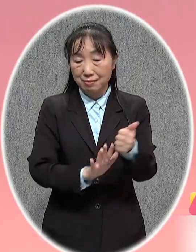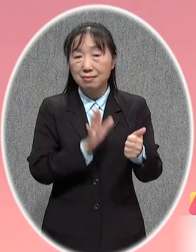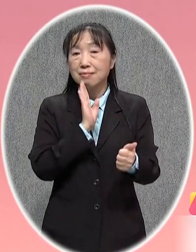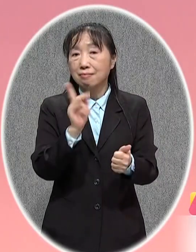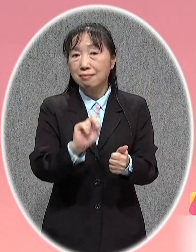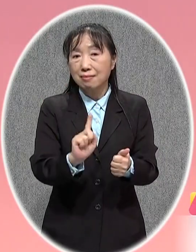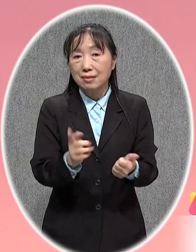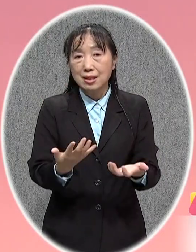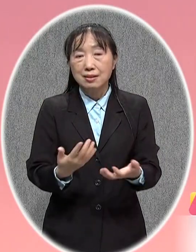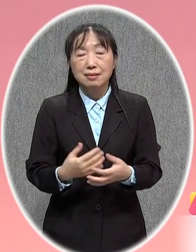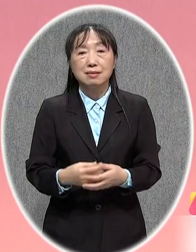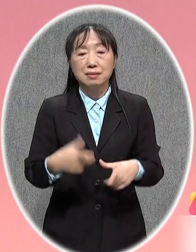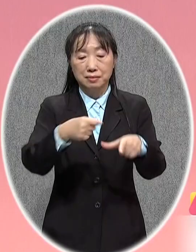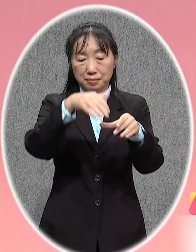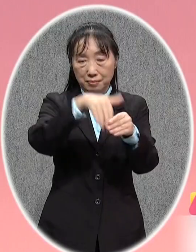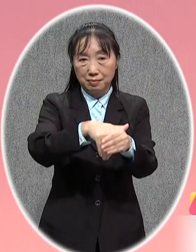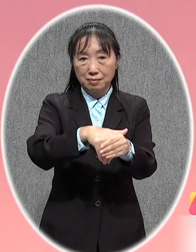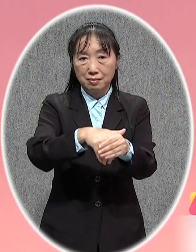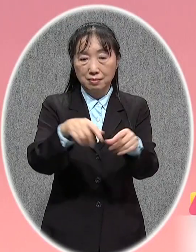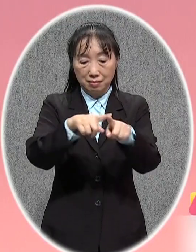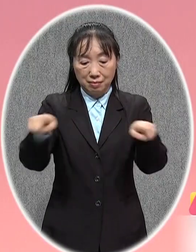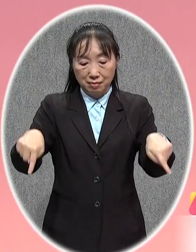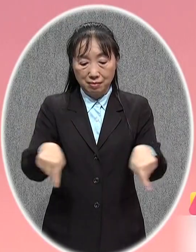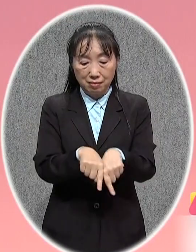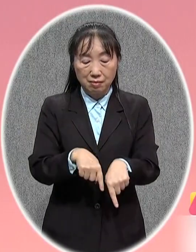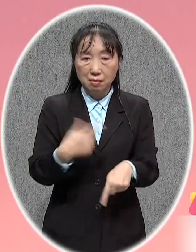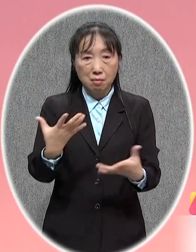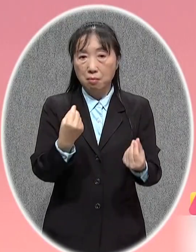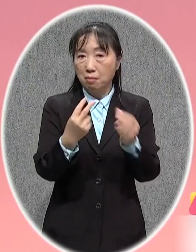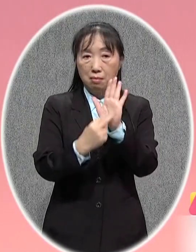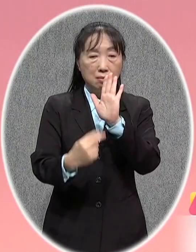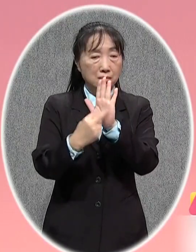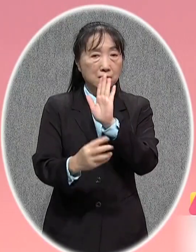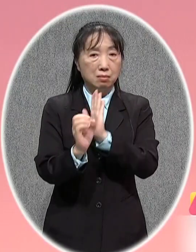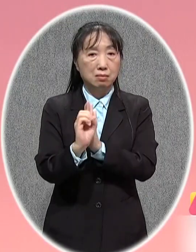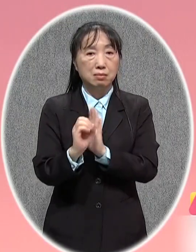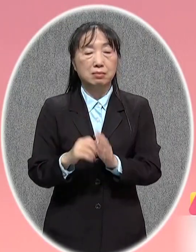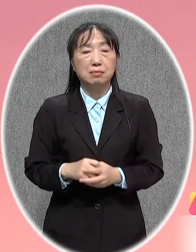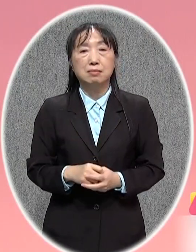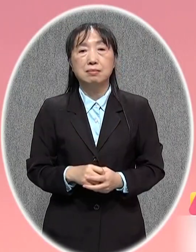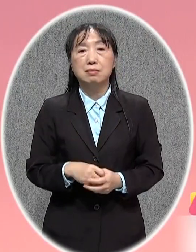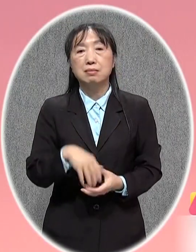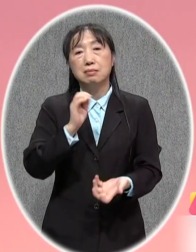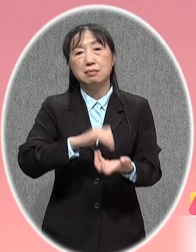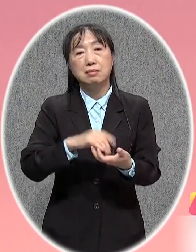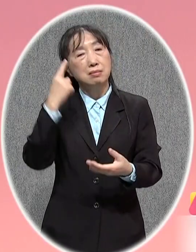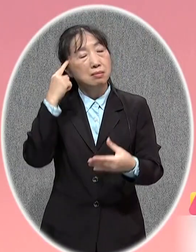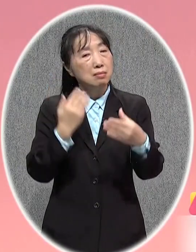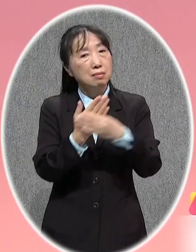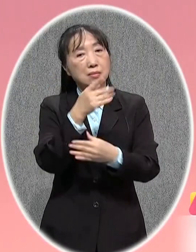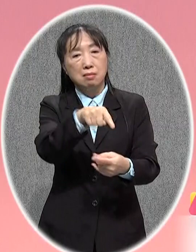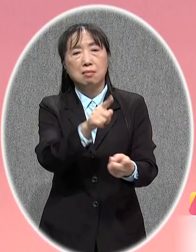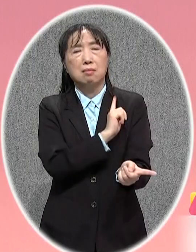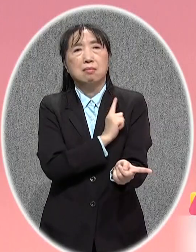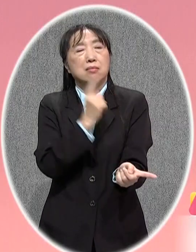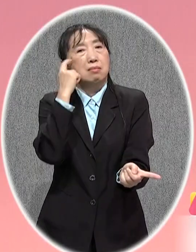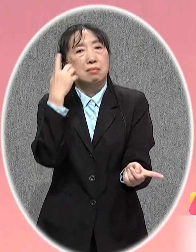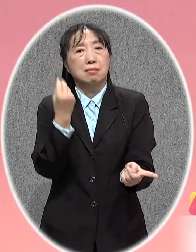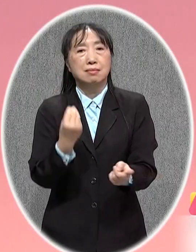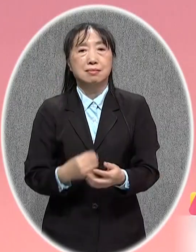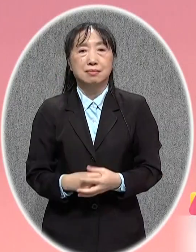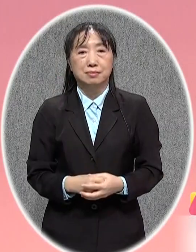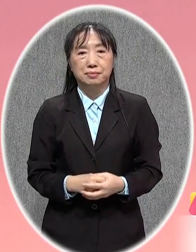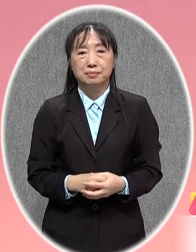大，其实我们在公投理由书里面完全看不到。那当然也许是提案人没有料到，但